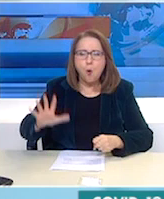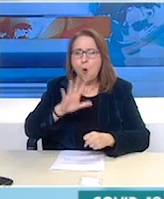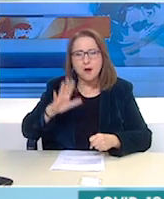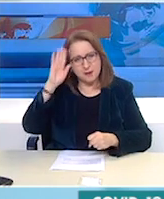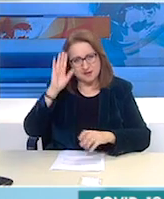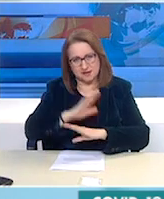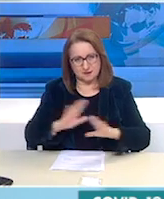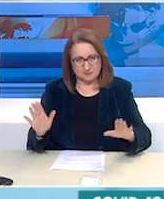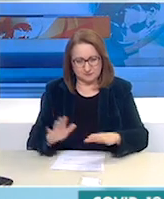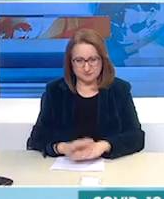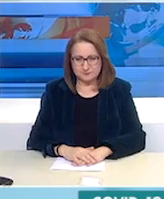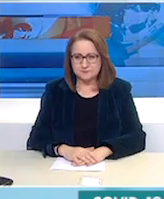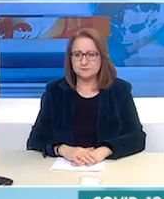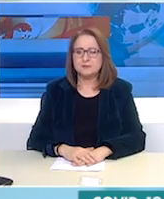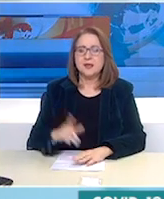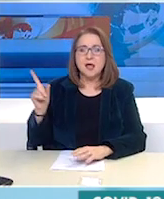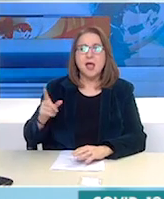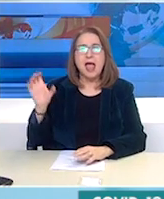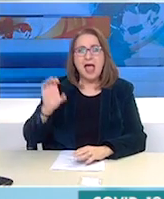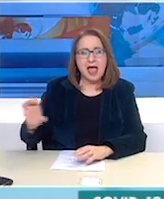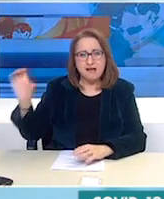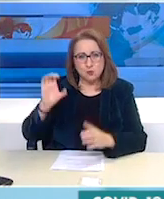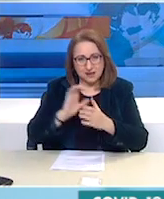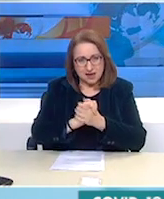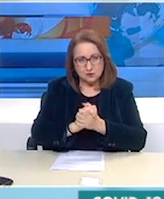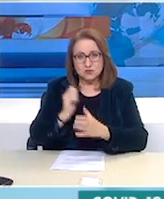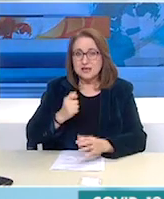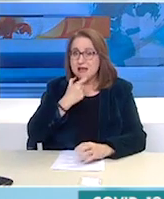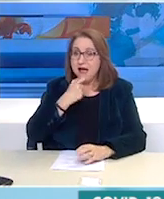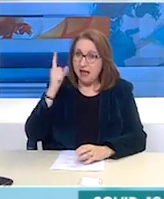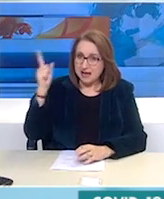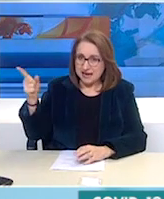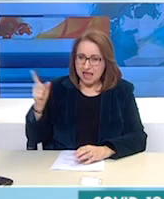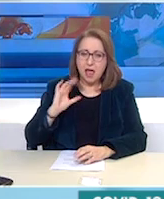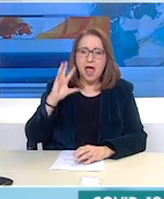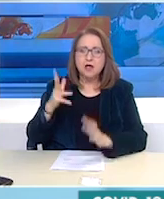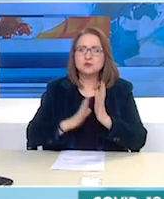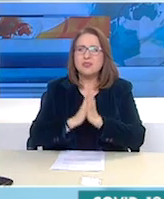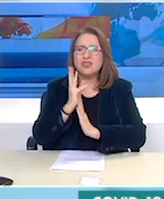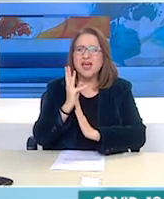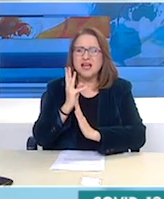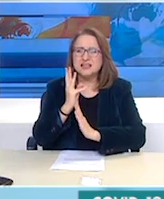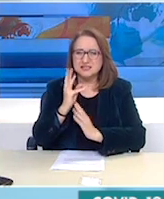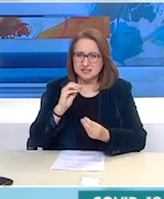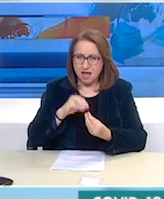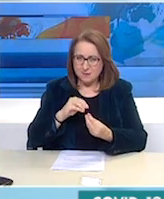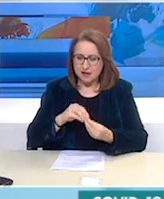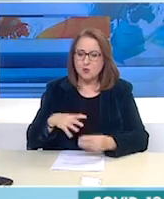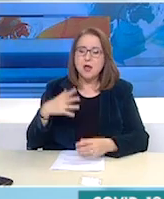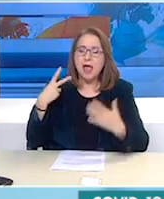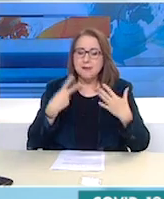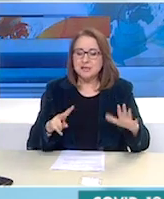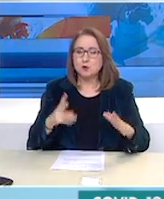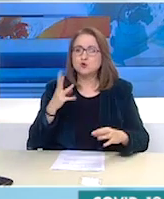Η Ευρωπαϊκή Ένωση και το Ηνωμένο Βασίλειο έως τις 13 Απριλίου έχουν καταγράψει περισσότερες από